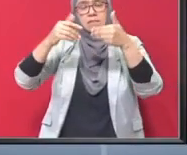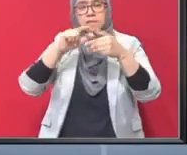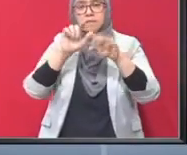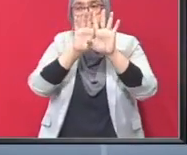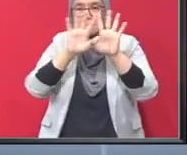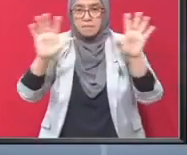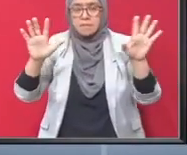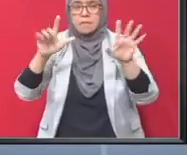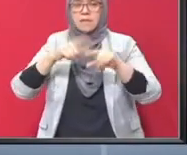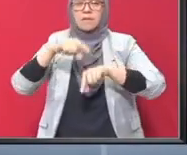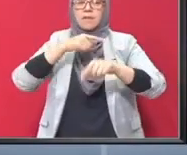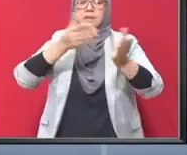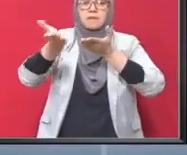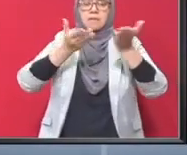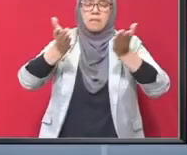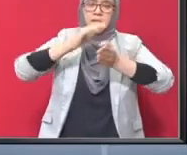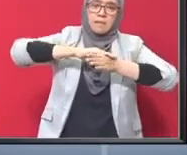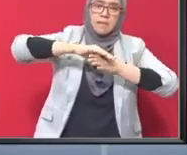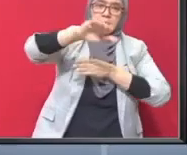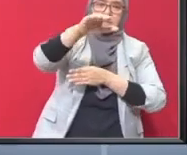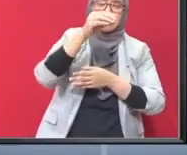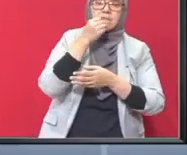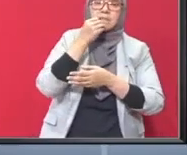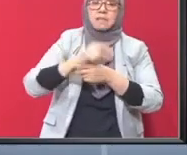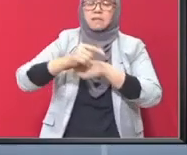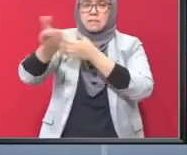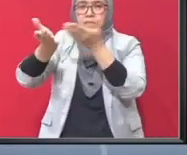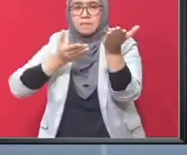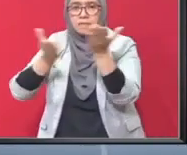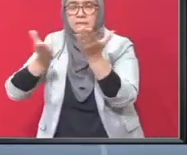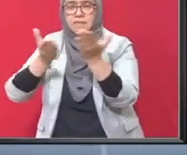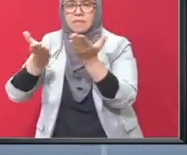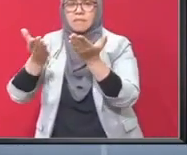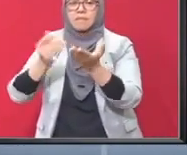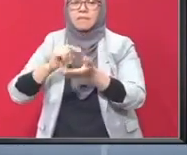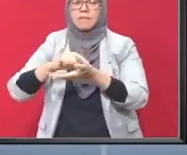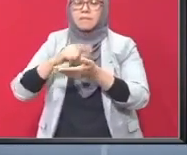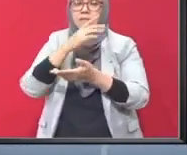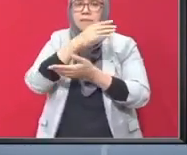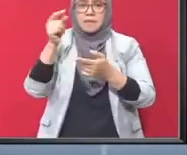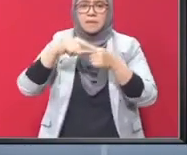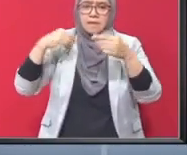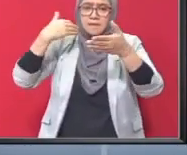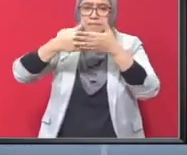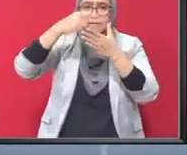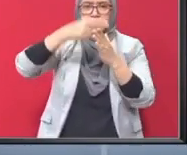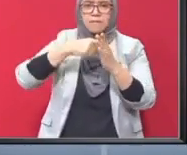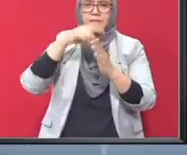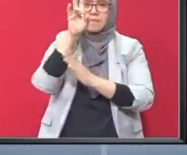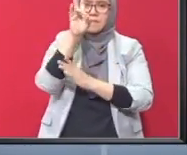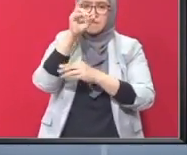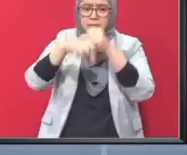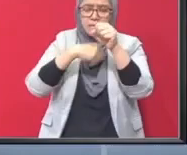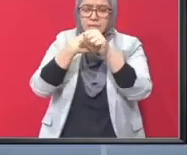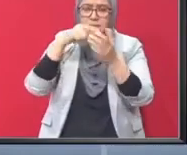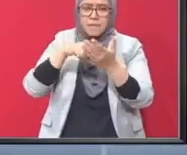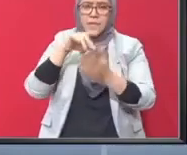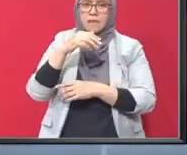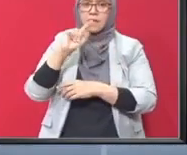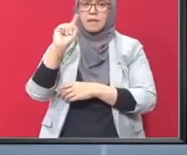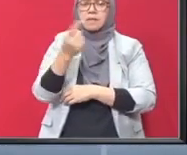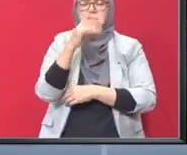menghantar barang anda makanan persoalan saya meski hingga julai tahun ini hanya 700h jodoh pada